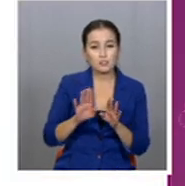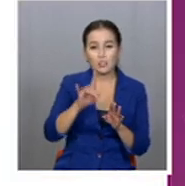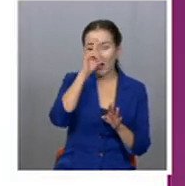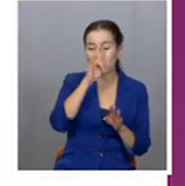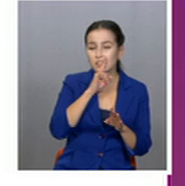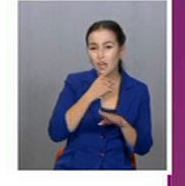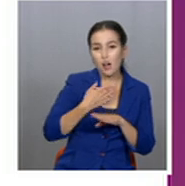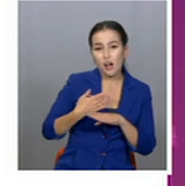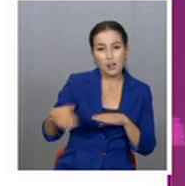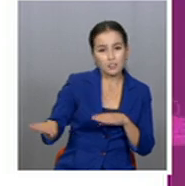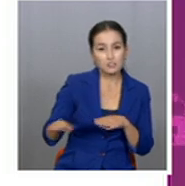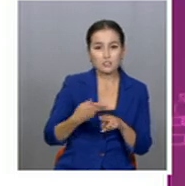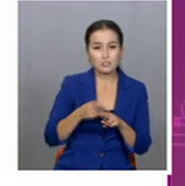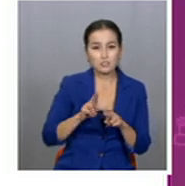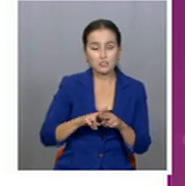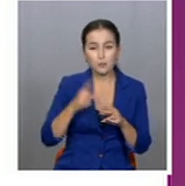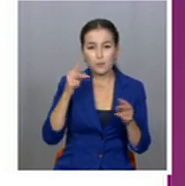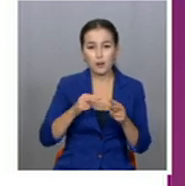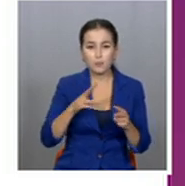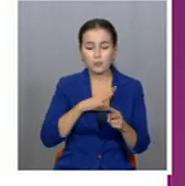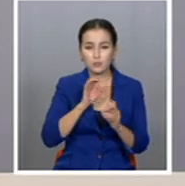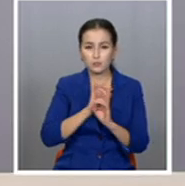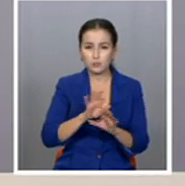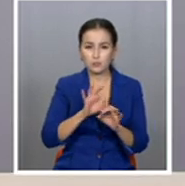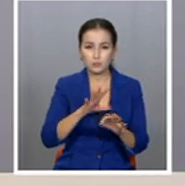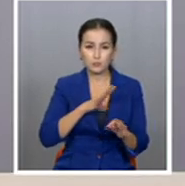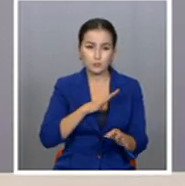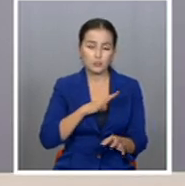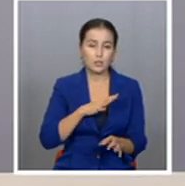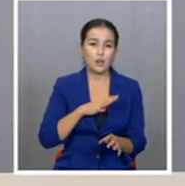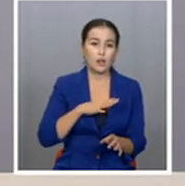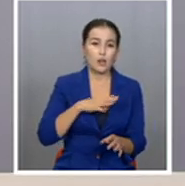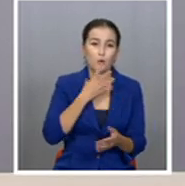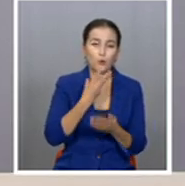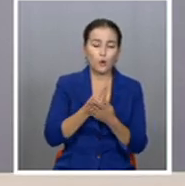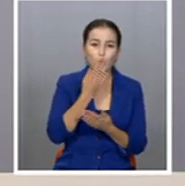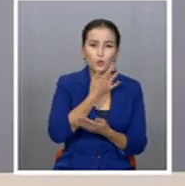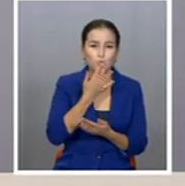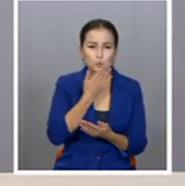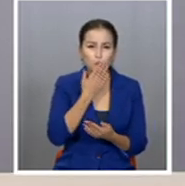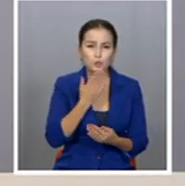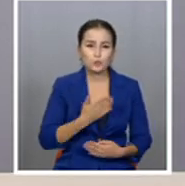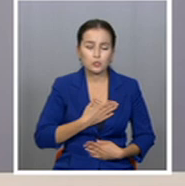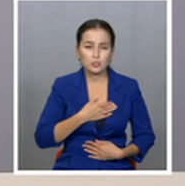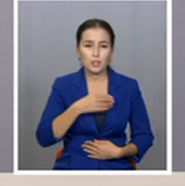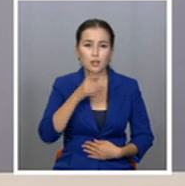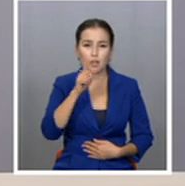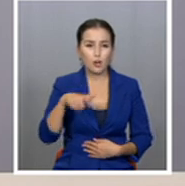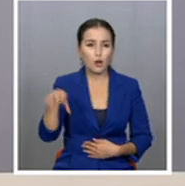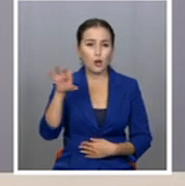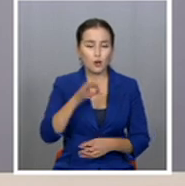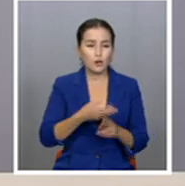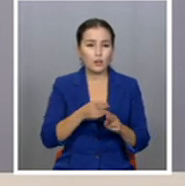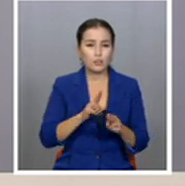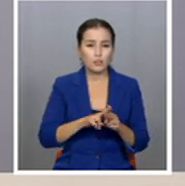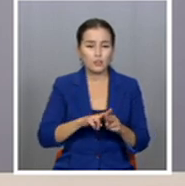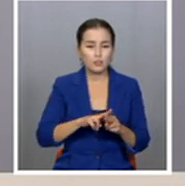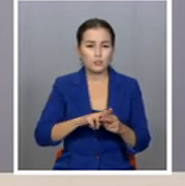да Сәкен. Сұңқар ақын, толағай жазушы, ұлтын сүйген қоғам қайраткері туралы тереңірек тану